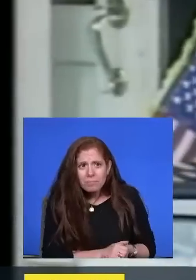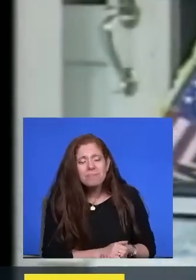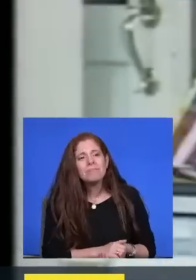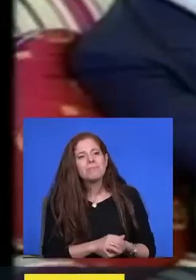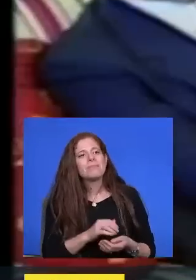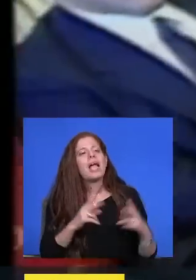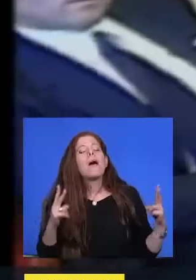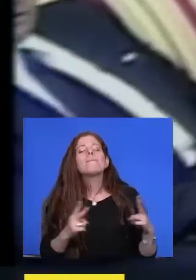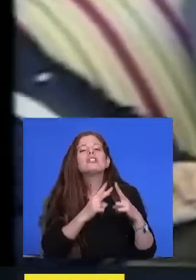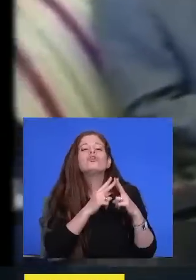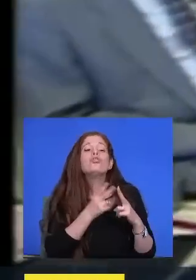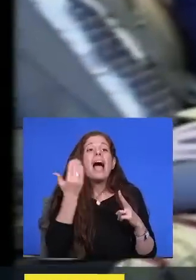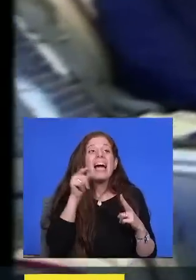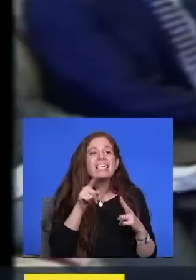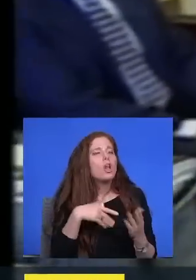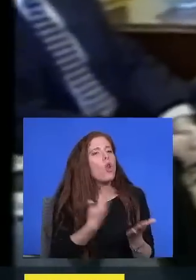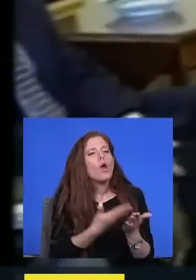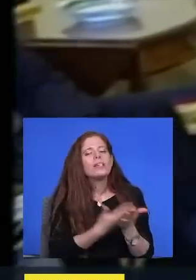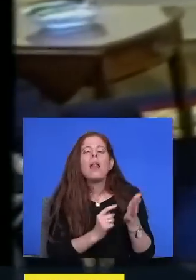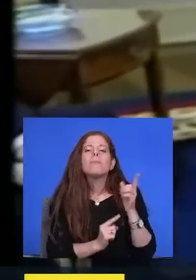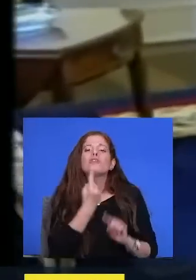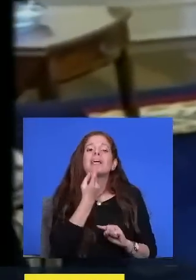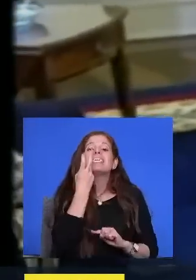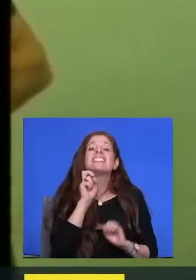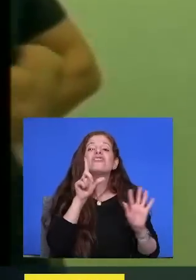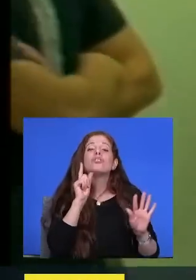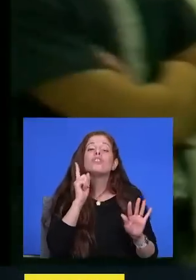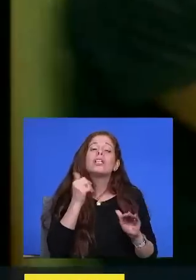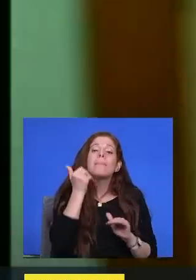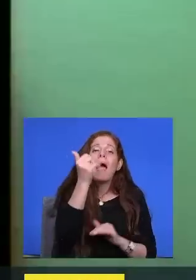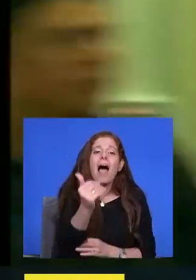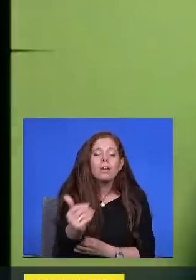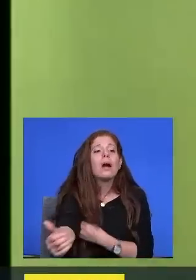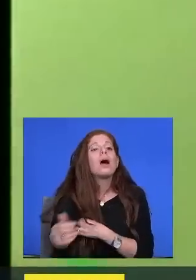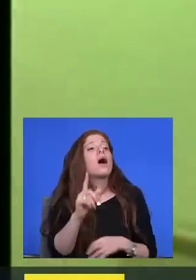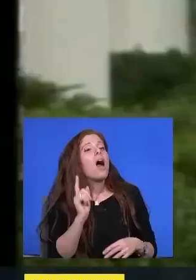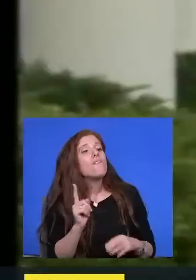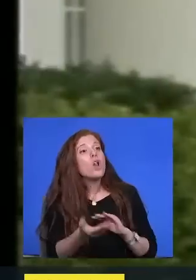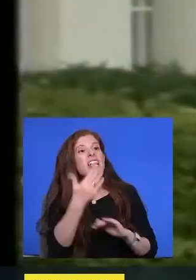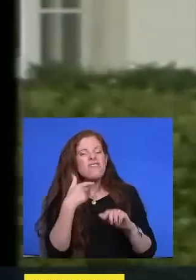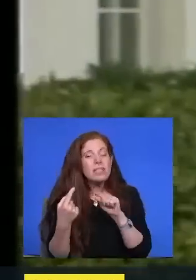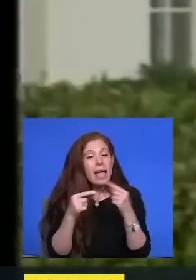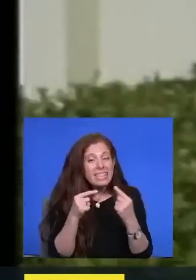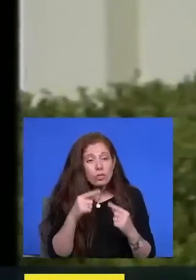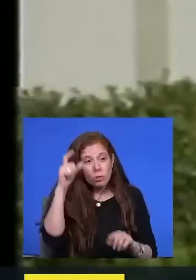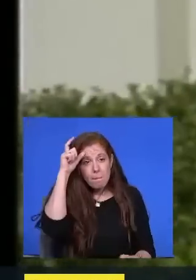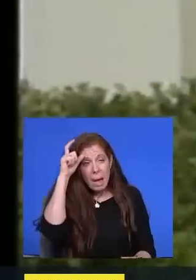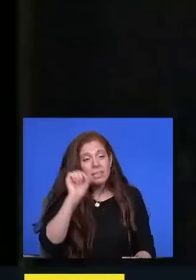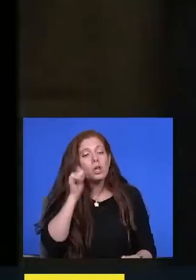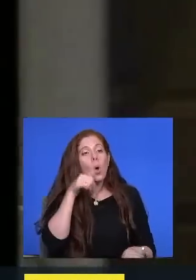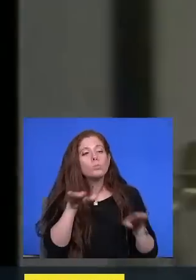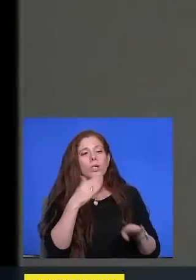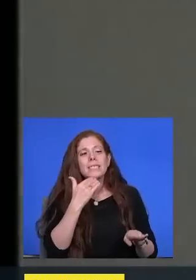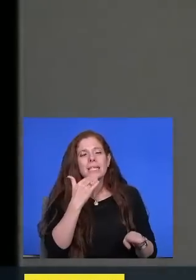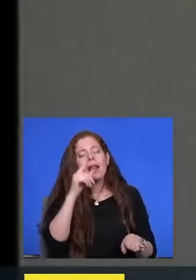הפגישה הלבבית ההיא לא העידה על מה שיקרה 27 שנים אחר כך. אבל עוד לפני ההתכתשות עם ביידן, ראש ממשלת ישראל ידע